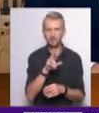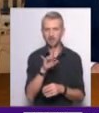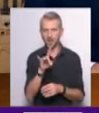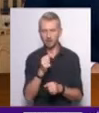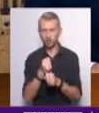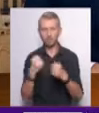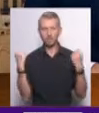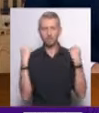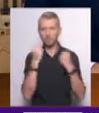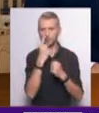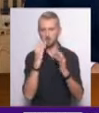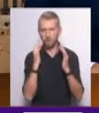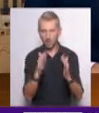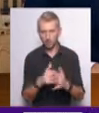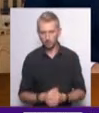парком.